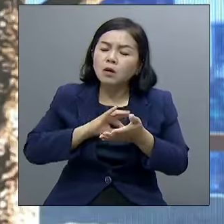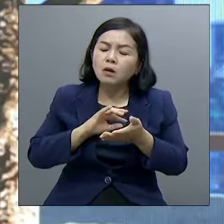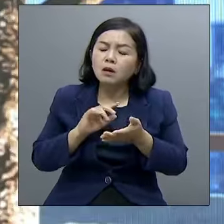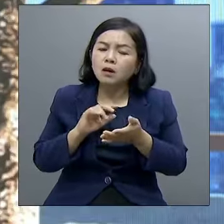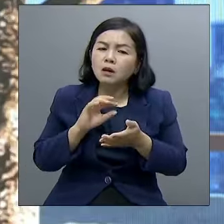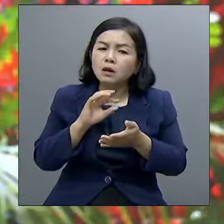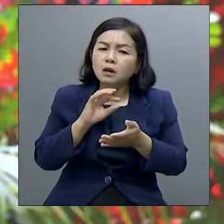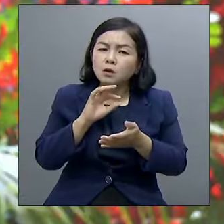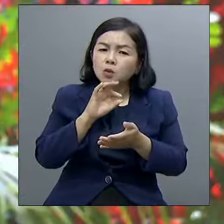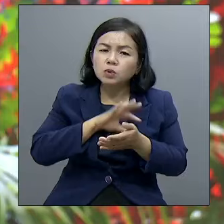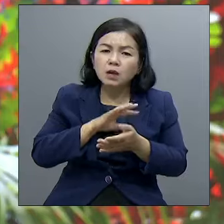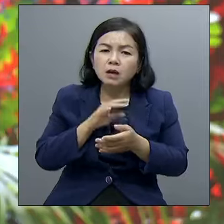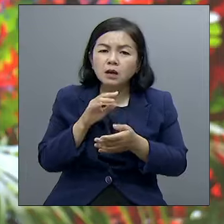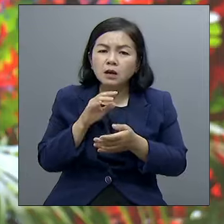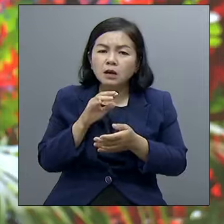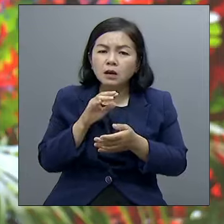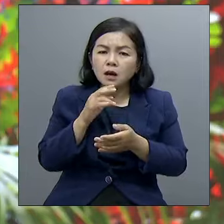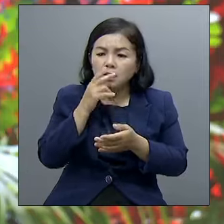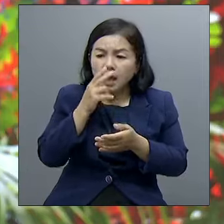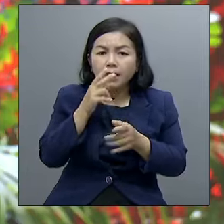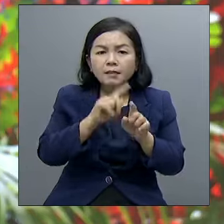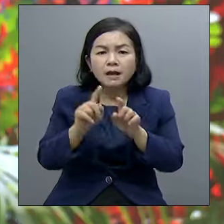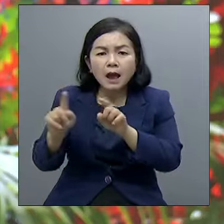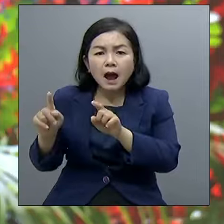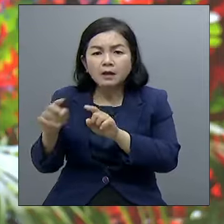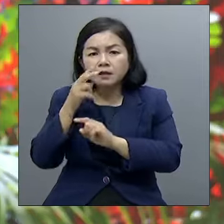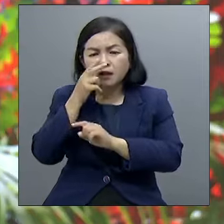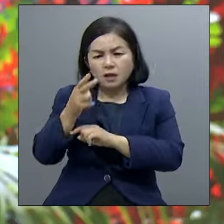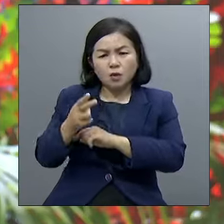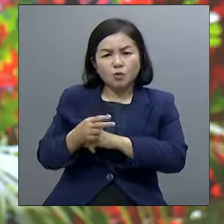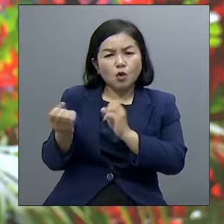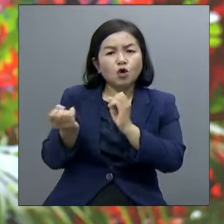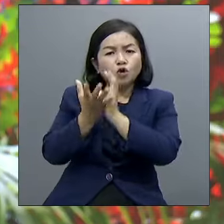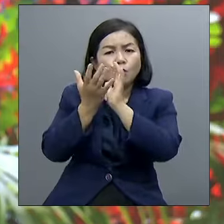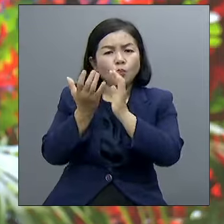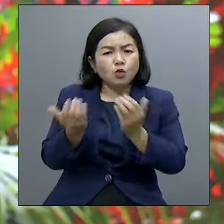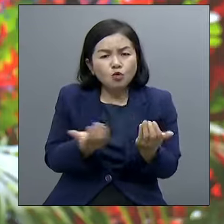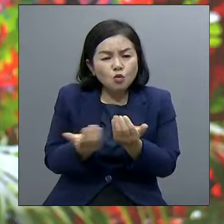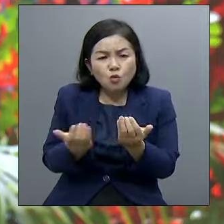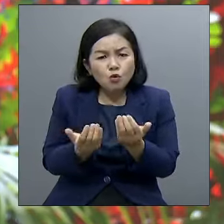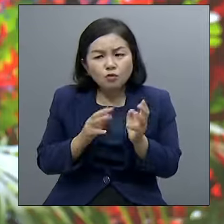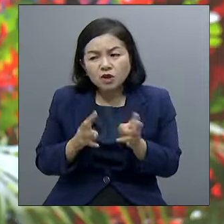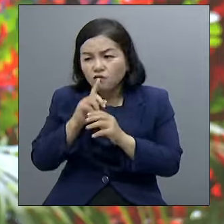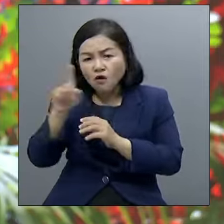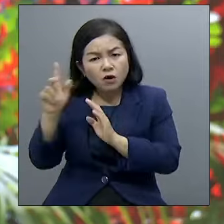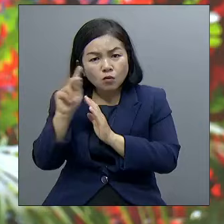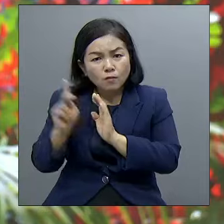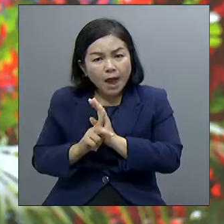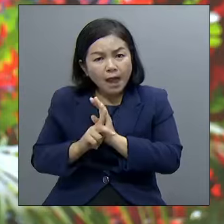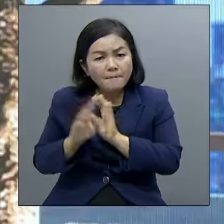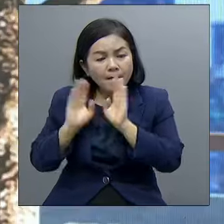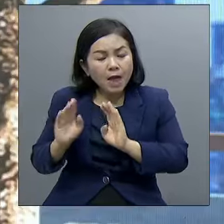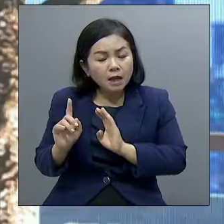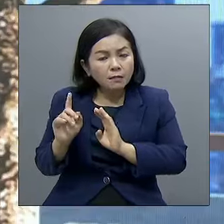ว่ารู้สึกว่าไม่พอใจกับเรื่องกรณีที่มันเกิดขึ้นรู้สึกว่ามันส่งผลกระทบสามารถที่จะฟ้องทางกฎหมายได้ทางไหน